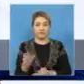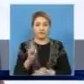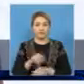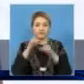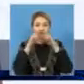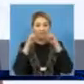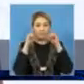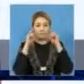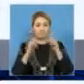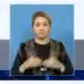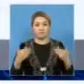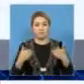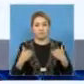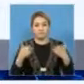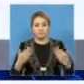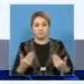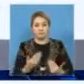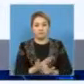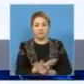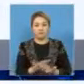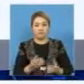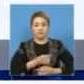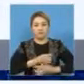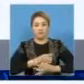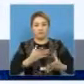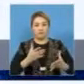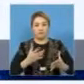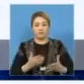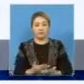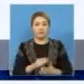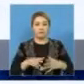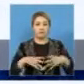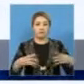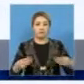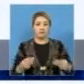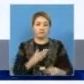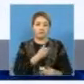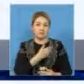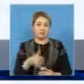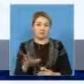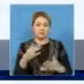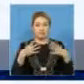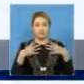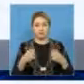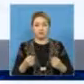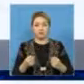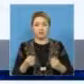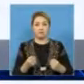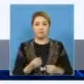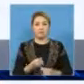маске. Поздравляю с праздником Наурыз. Желаю всем здоровья